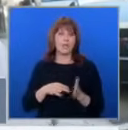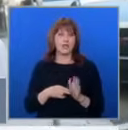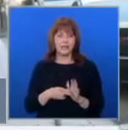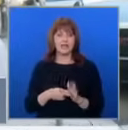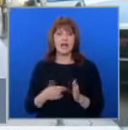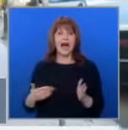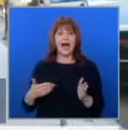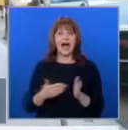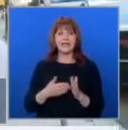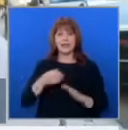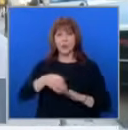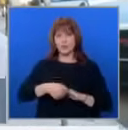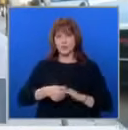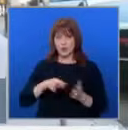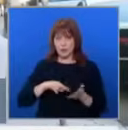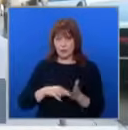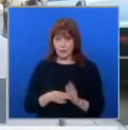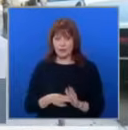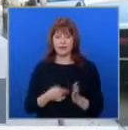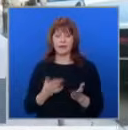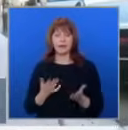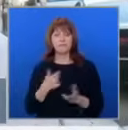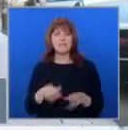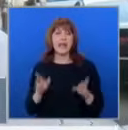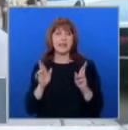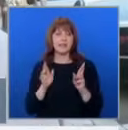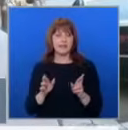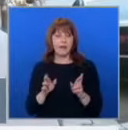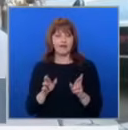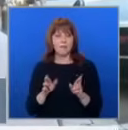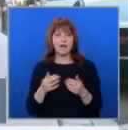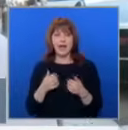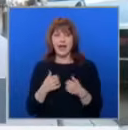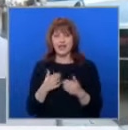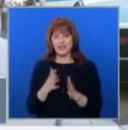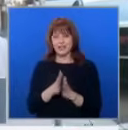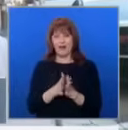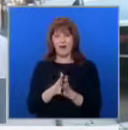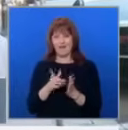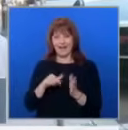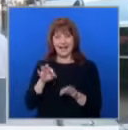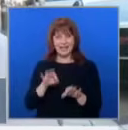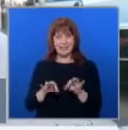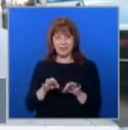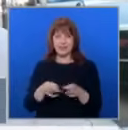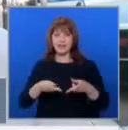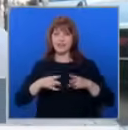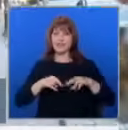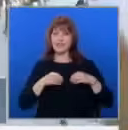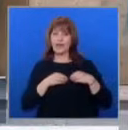отстояваме антикорупционните политики и се надявам, че нашите избиратели ще върнат своето доверие към